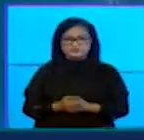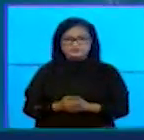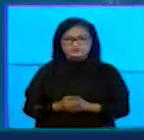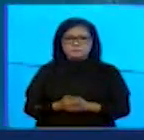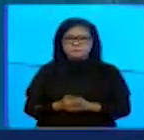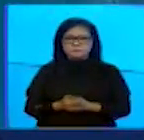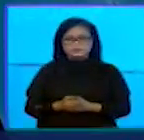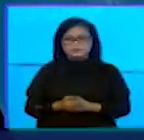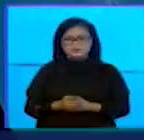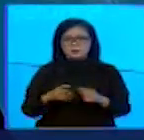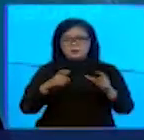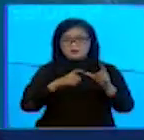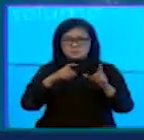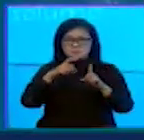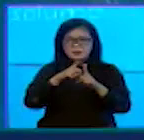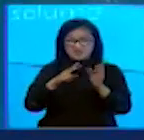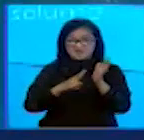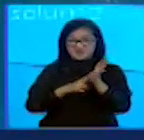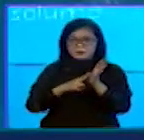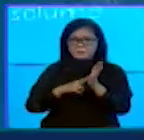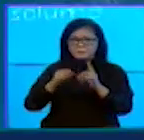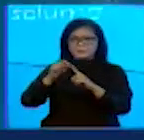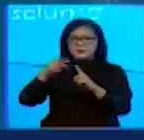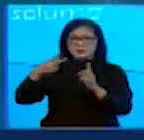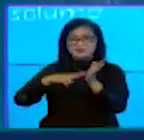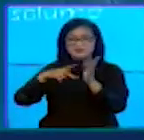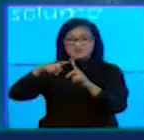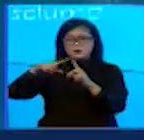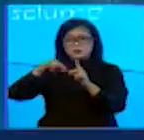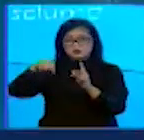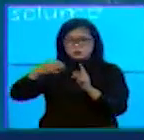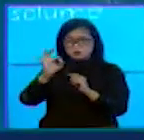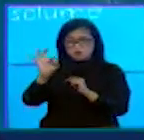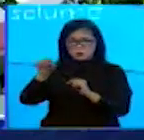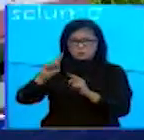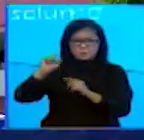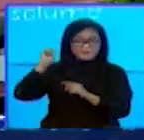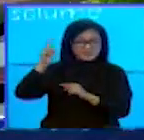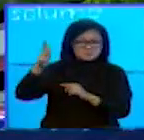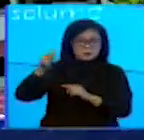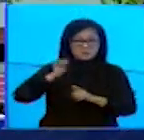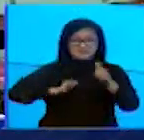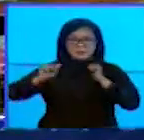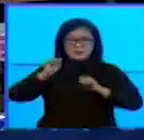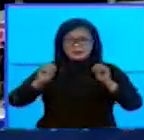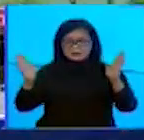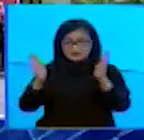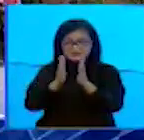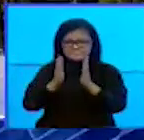Utara 5 yang memang besok ini akan dilaksanakannya pembelajaran tatap muka namun dapat diinformasikan